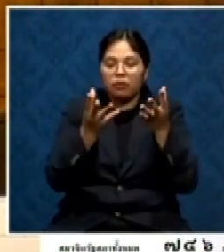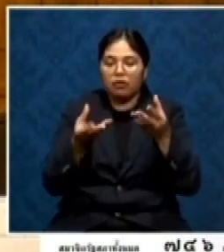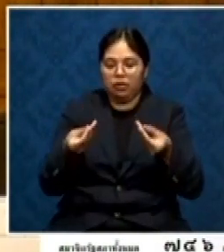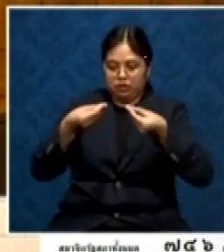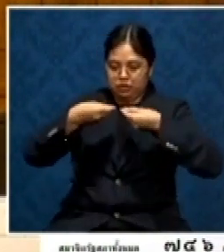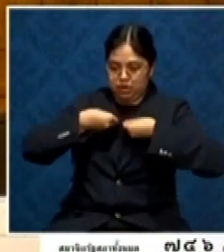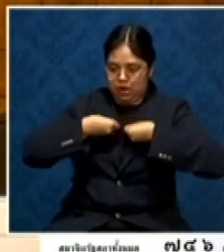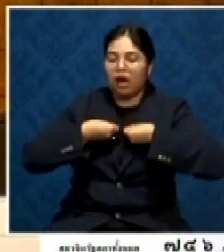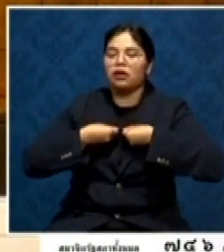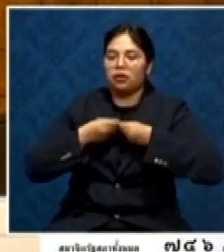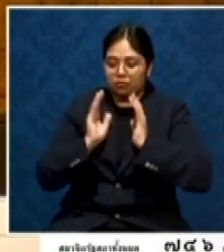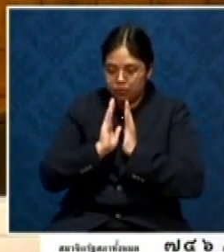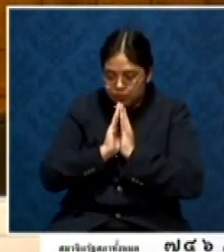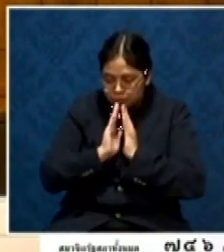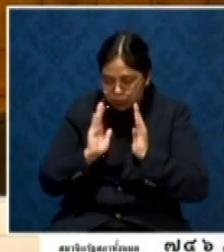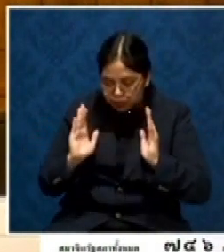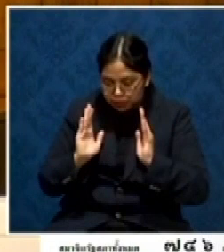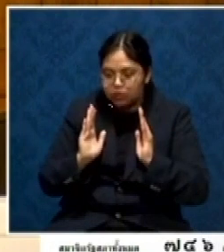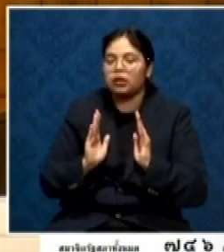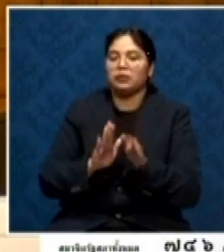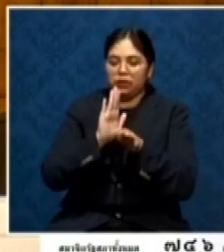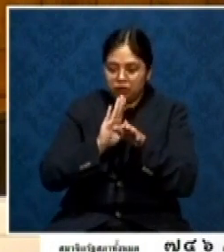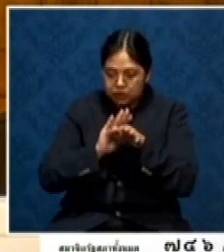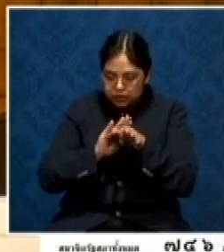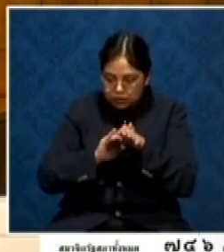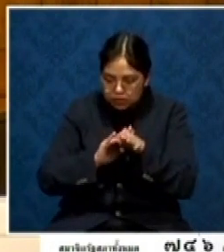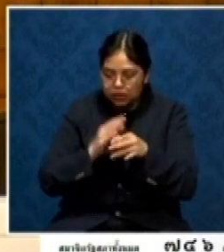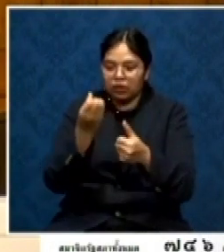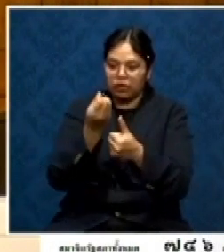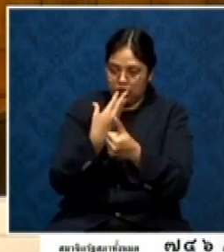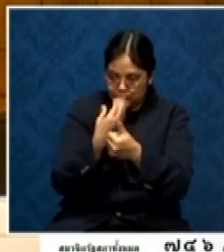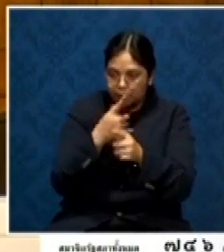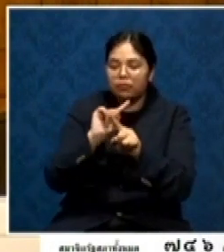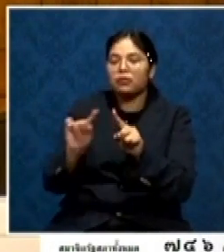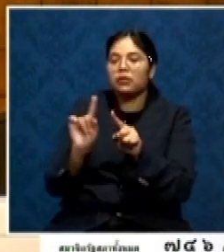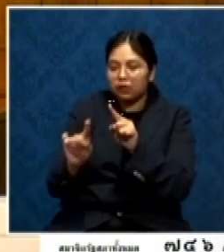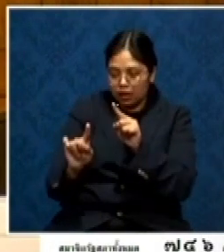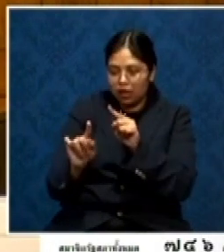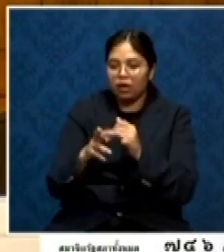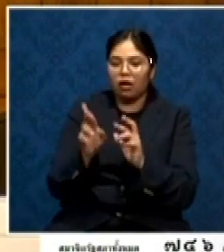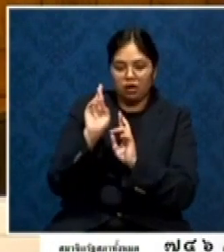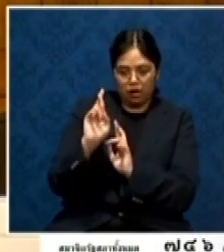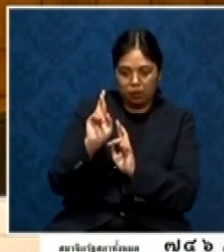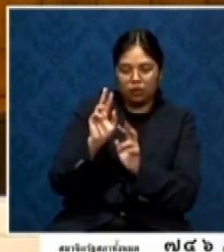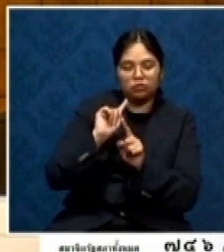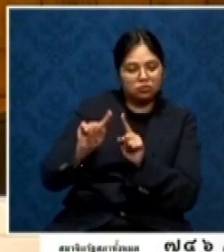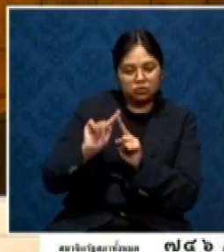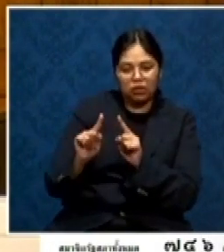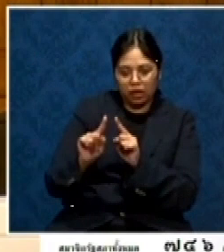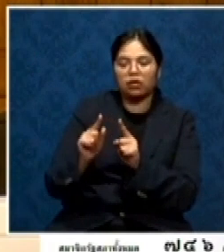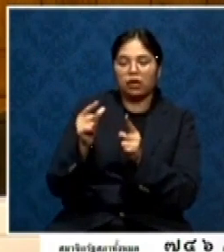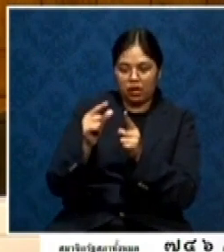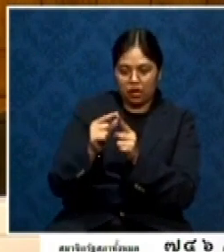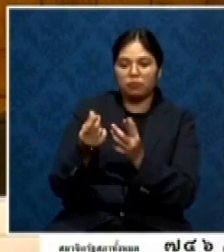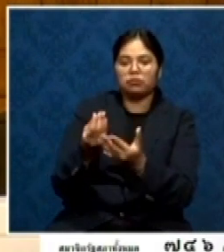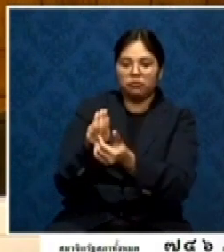ครับน้อมรับคำติคำแนะนำข้อควรระวังที่ท่านได้พูด